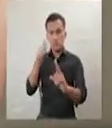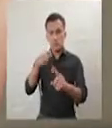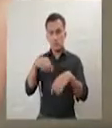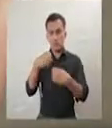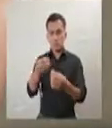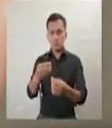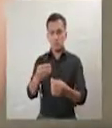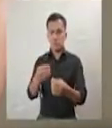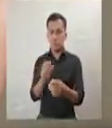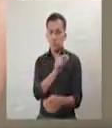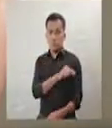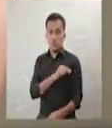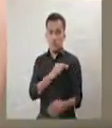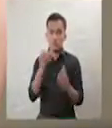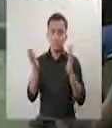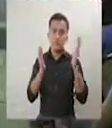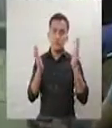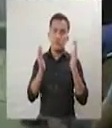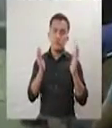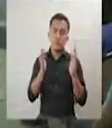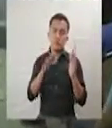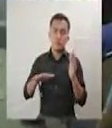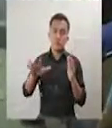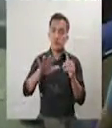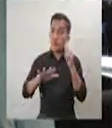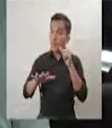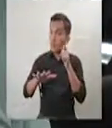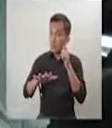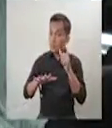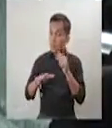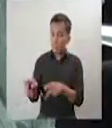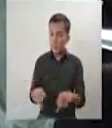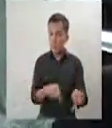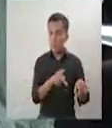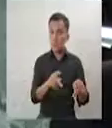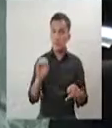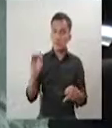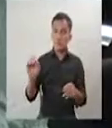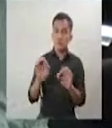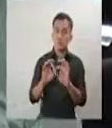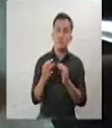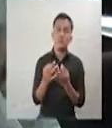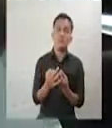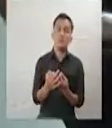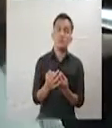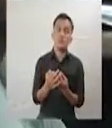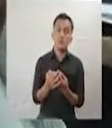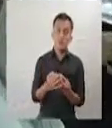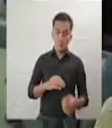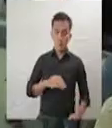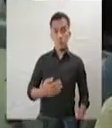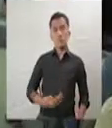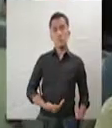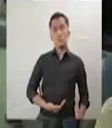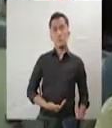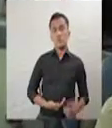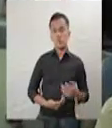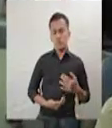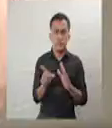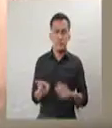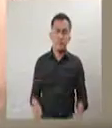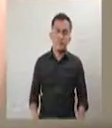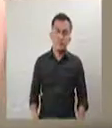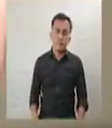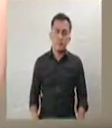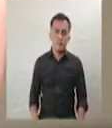ng dekalidad na serbisyo ang kababaihan sa pagpaplano ng kanilang pamilya, pagbubuntis hanggang sa